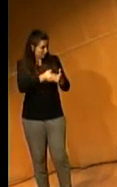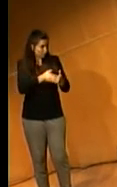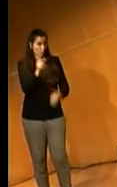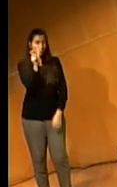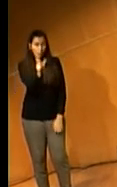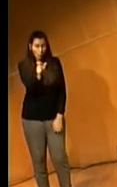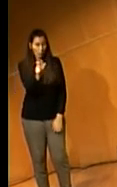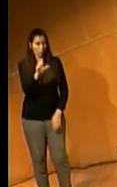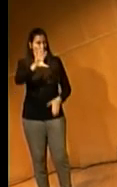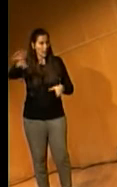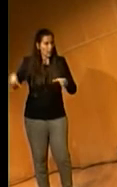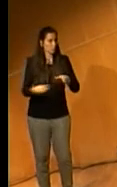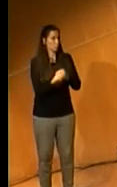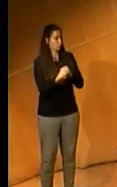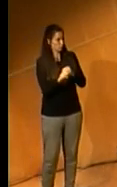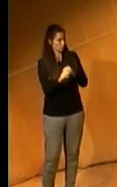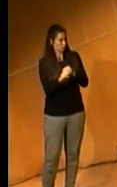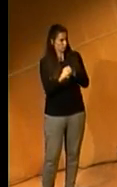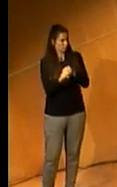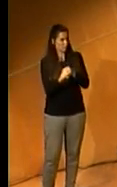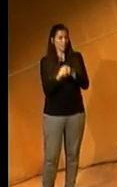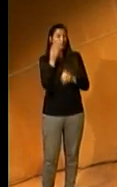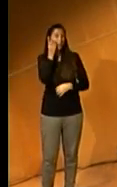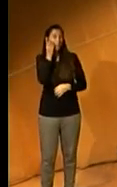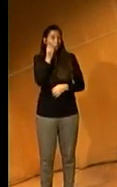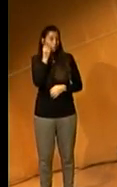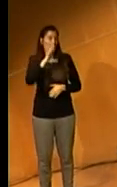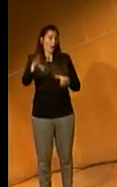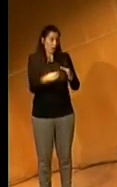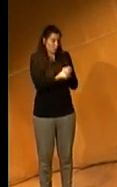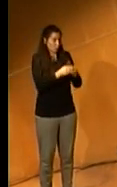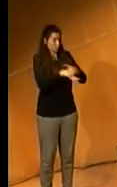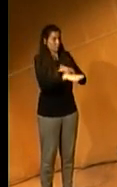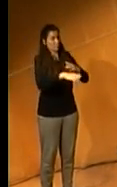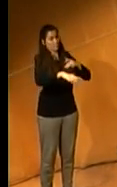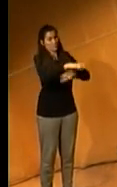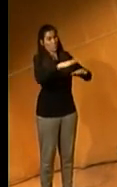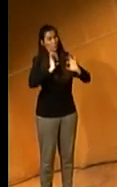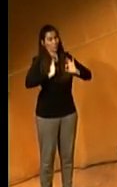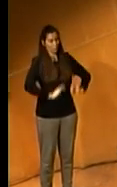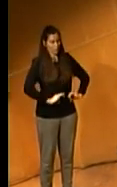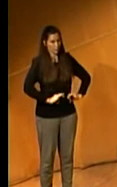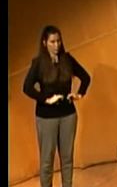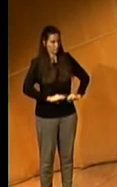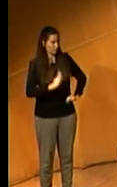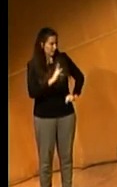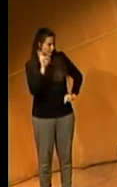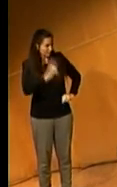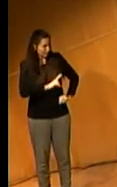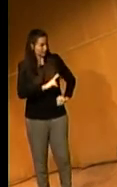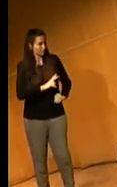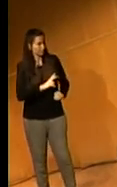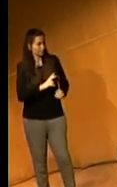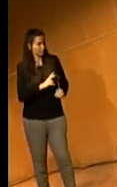inclusion, et notamment de l'inclusion en milieu scolaire. Mais qu'est-ce que vous